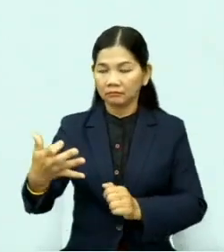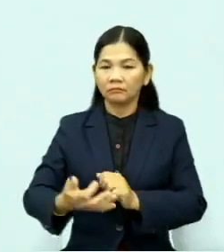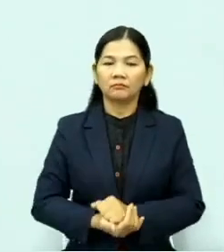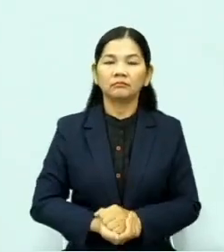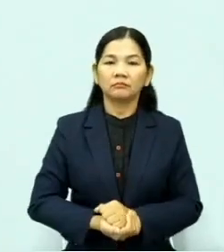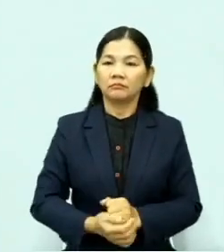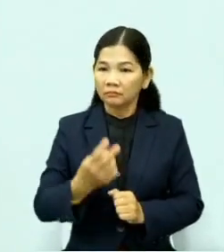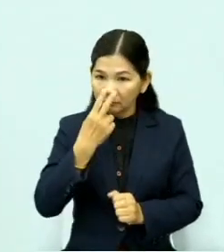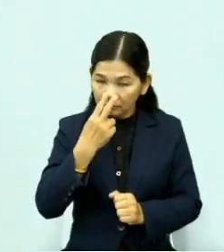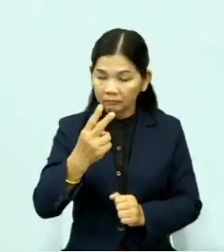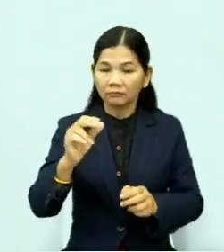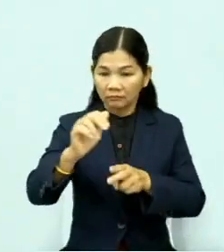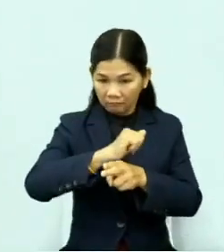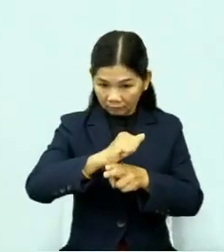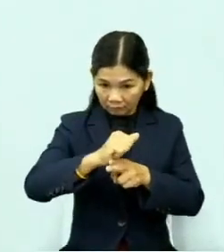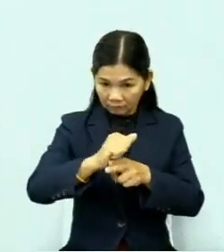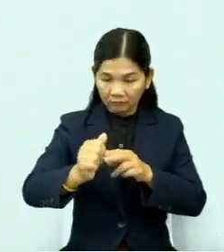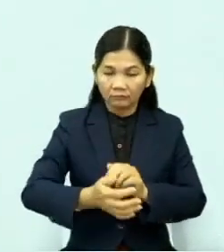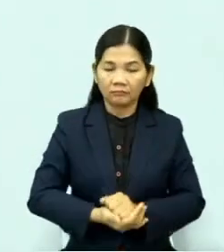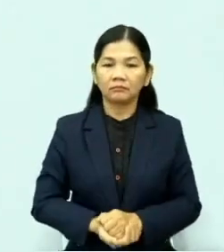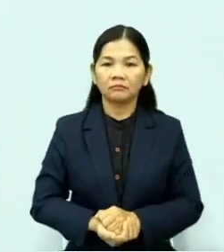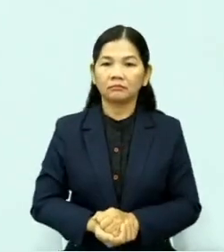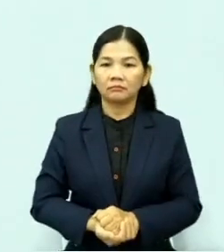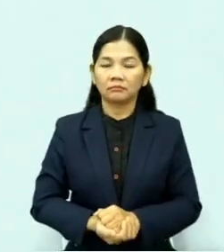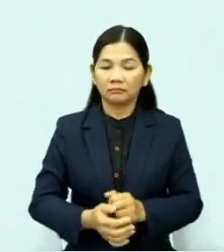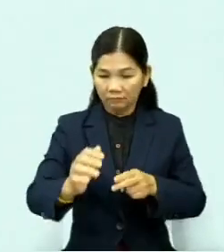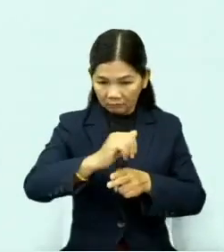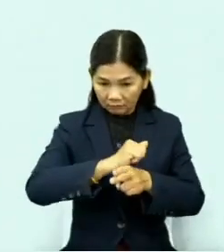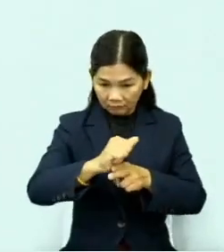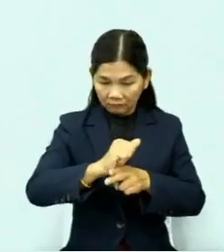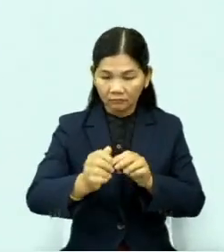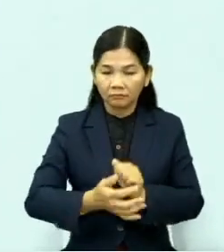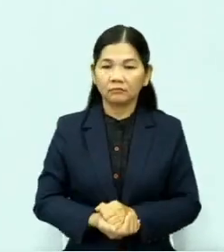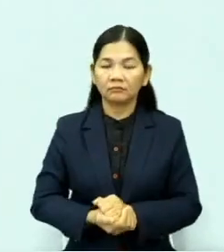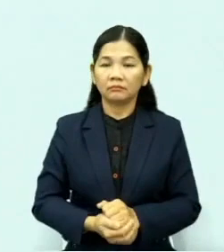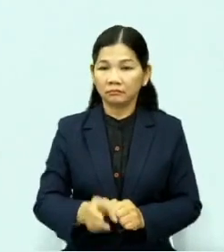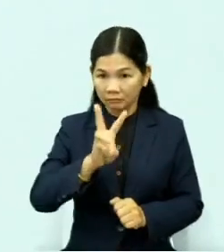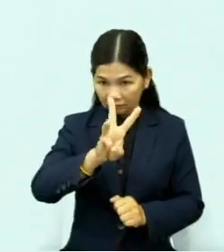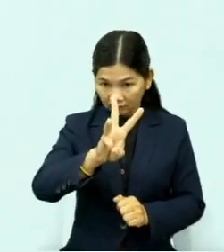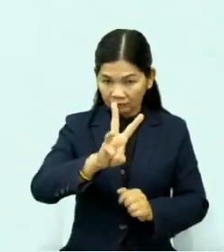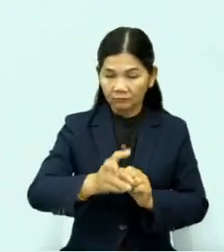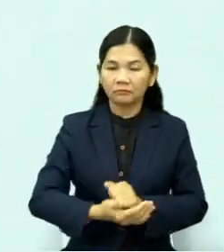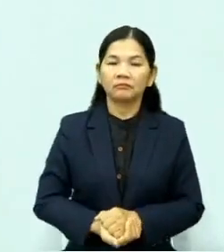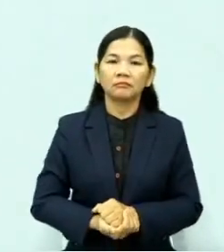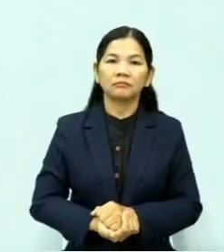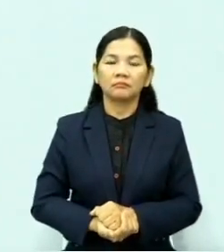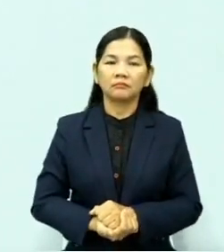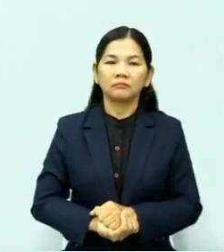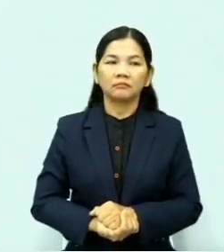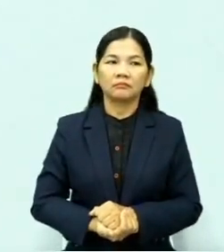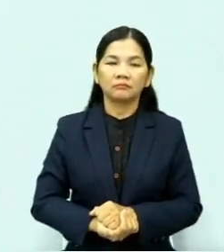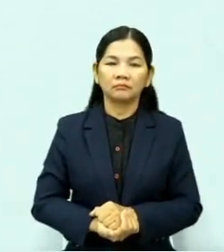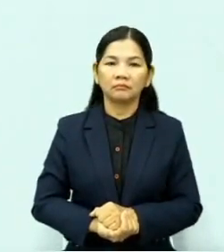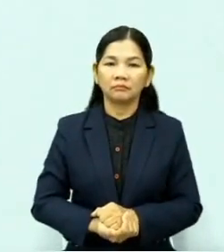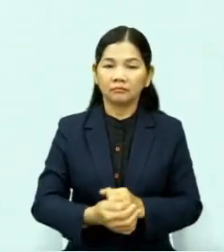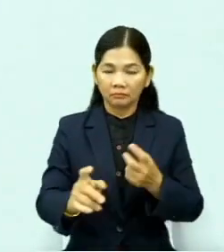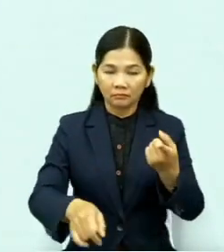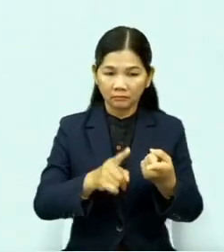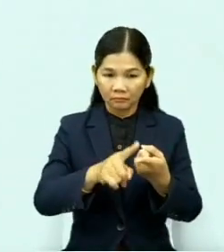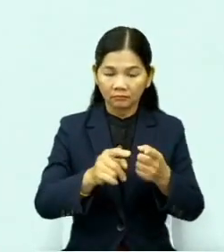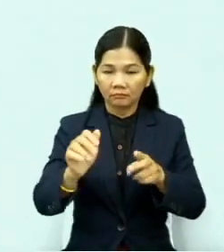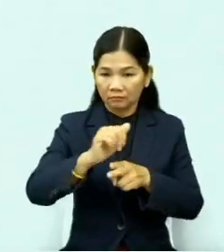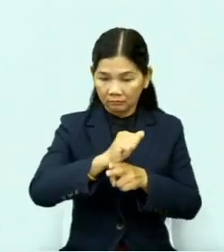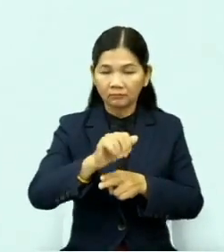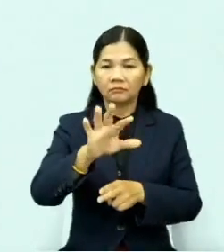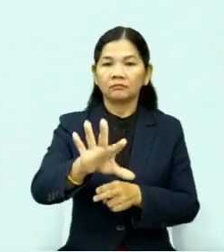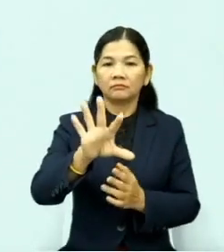198ទៅកូននឹងឃើញលំហាត់ចាឥឡូវកូនមើលលំហាត់របស់យើងចាគឺមាន3ណាកូនណាចាលំហាត់ទី1ចូល